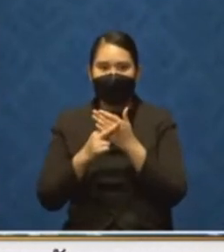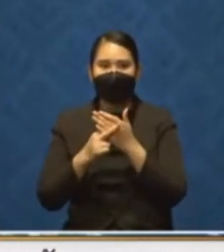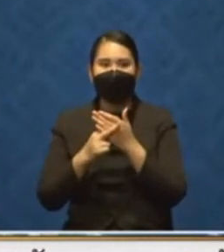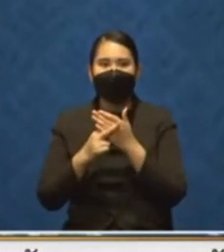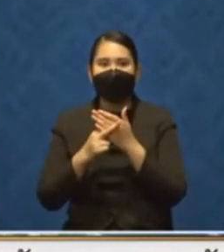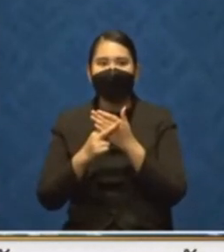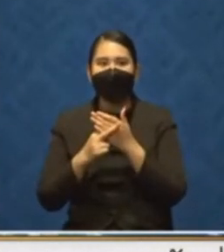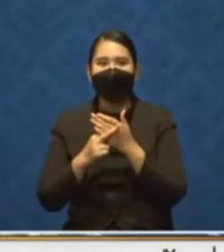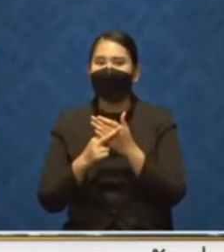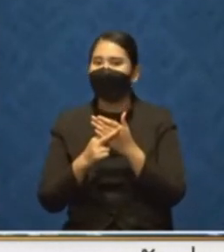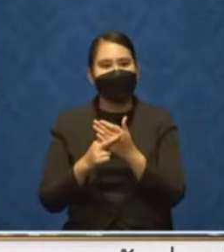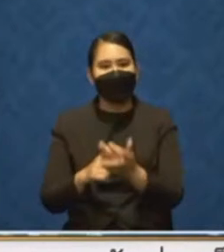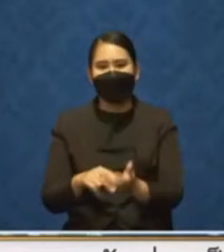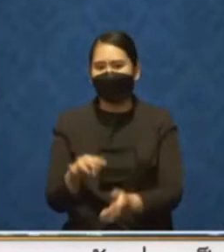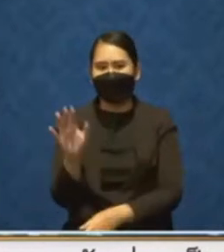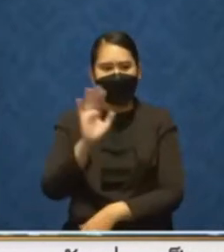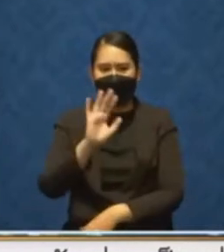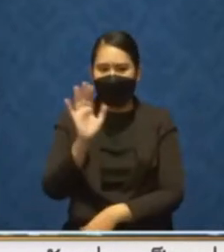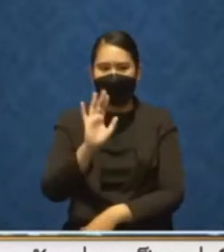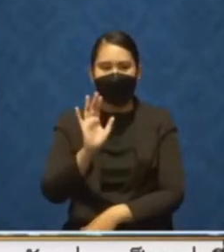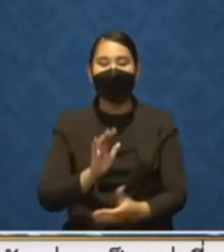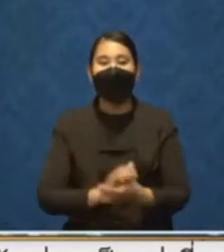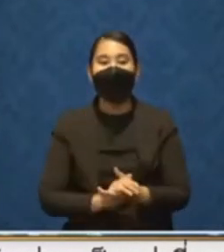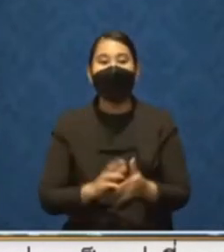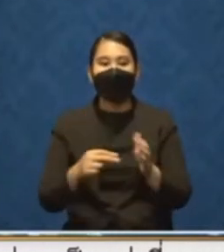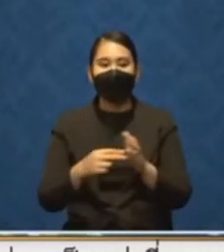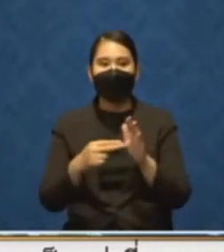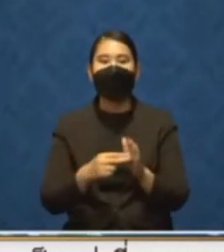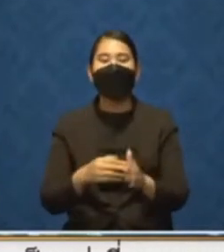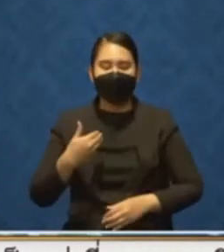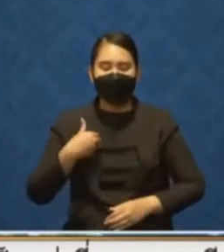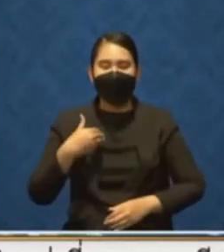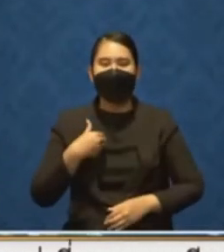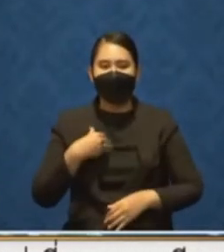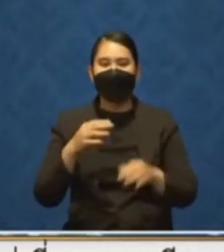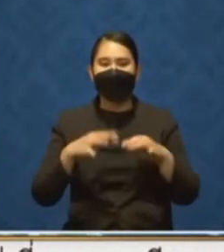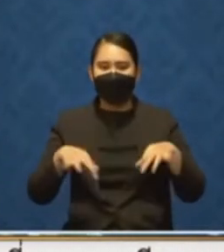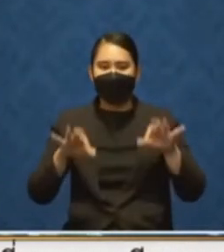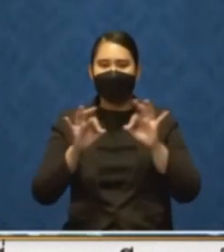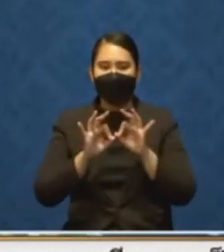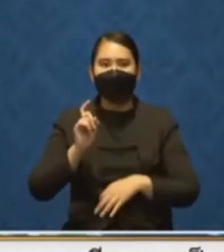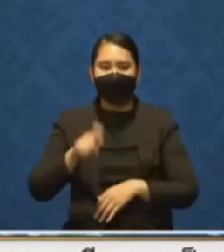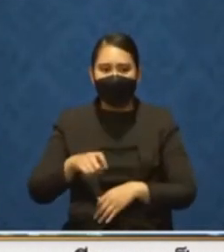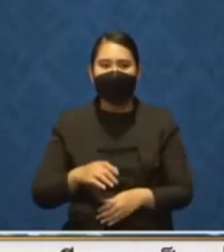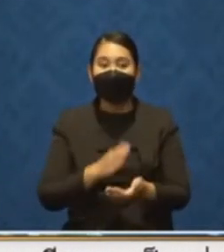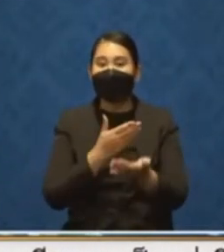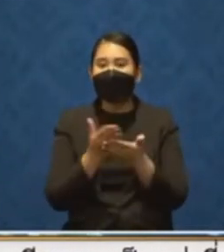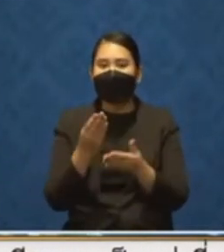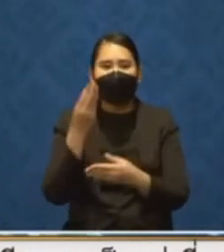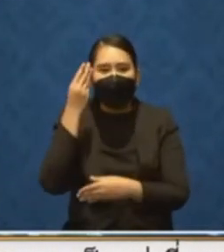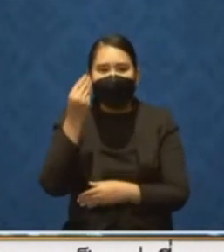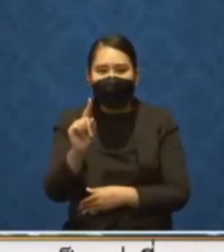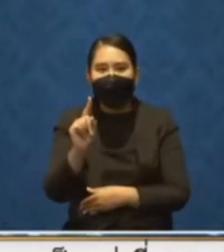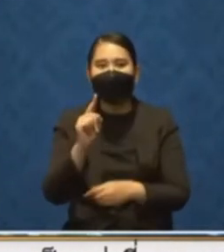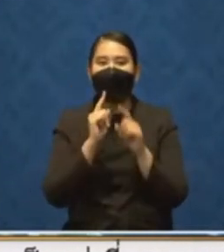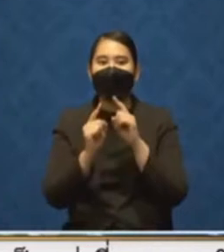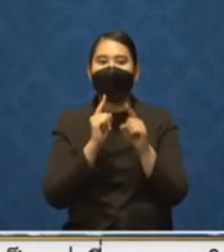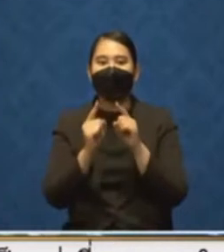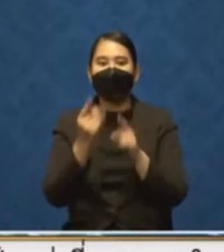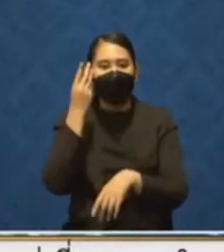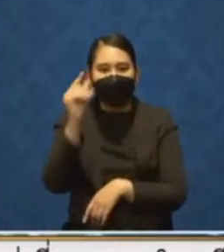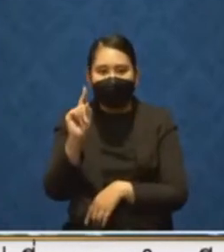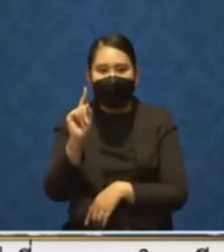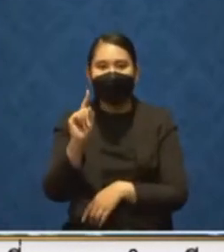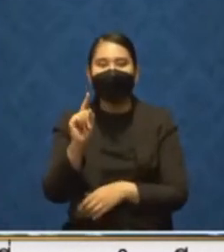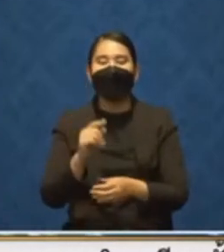ไม่ใช่ผลนะผมว่าคือยังไงมันก็ต้องมีมันก็คือว่าท่านไอ้ผมจะได้เมื่อไหร่แล้วจะติดต่อก็ได้ไหมเมื่อไหร่อนุมัติ